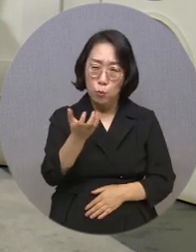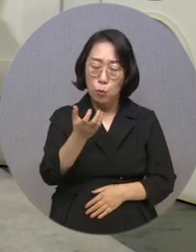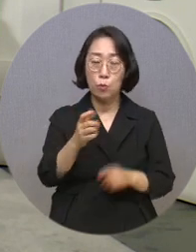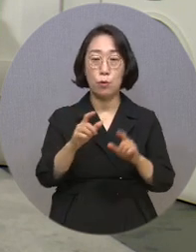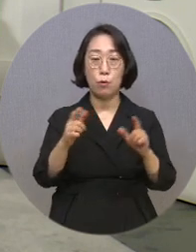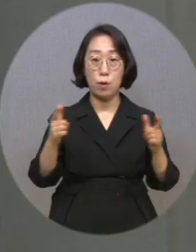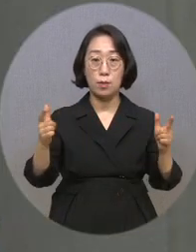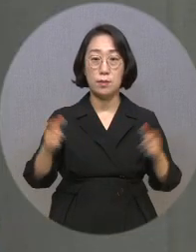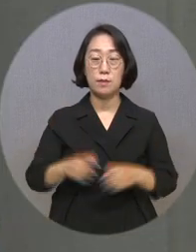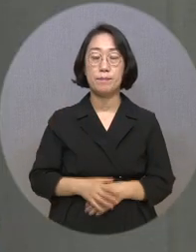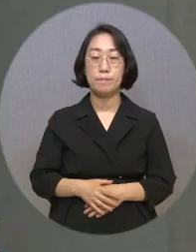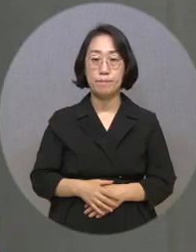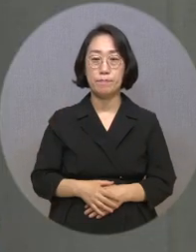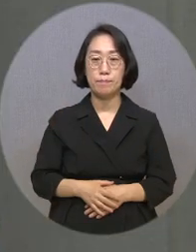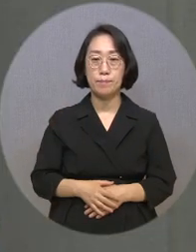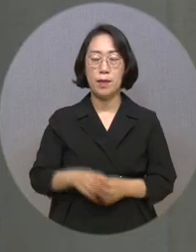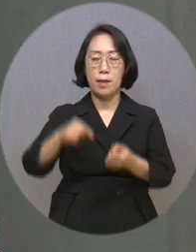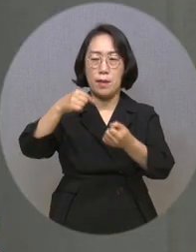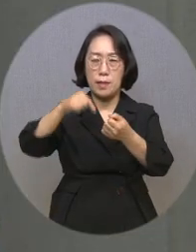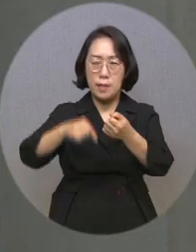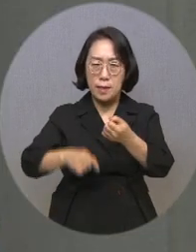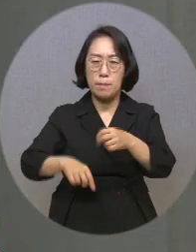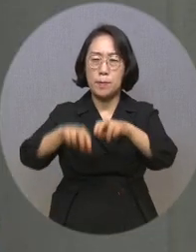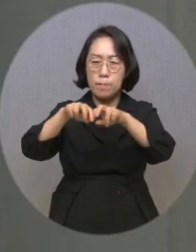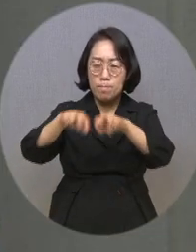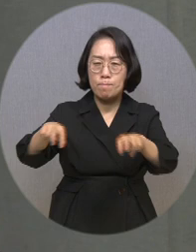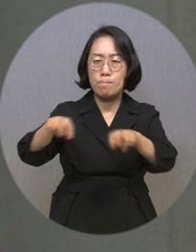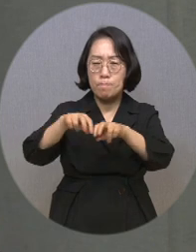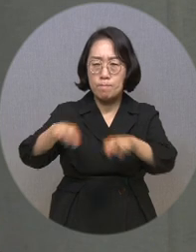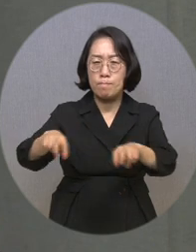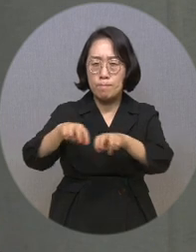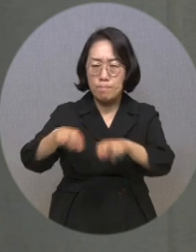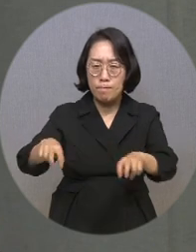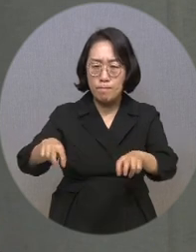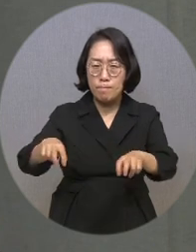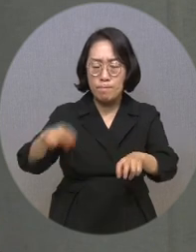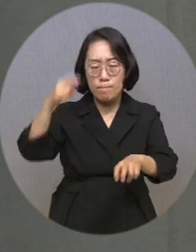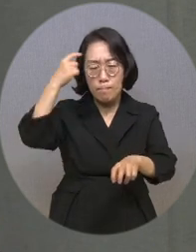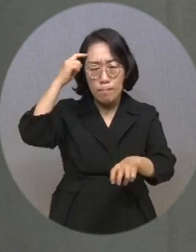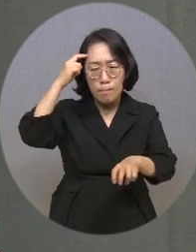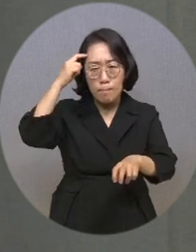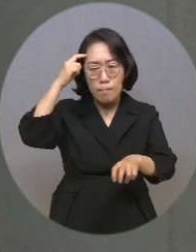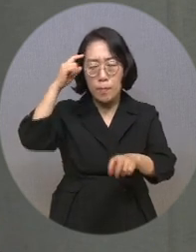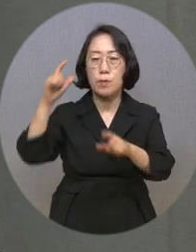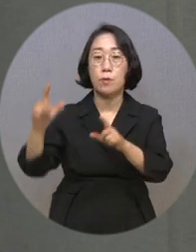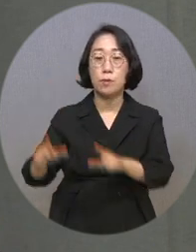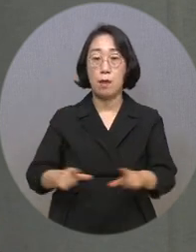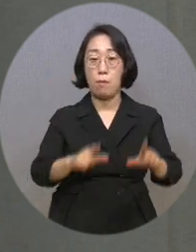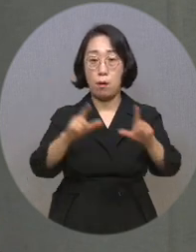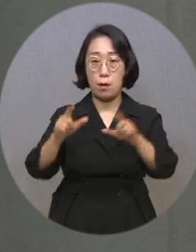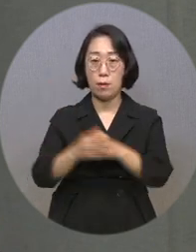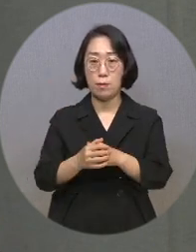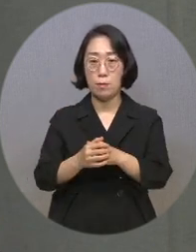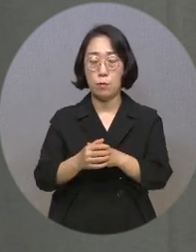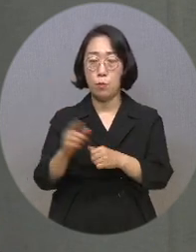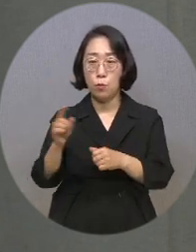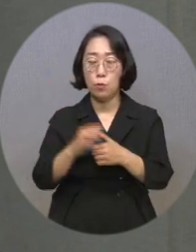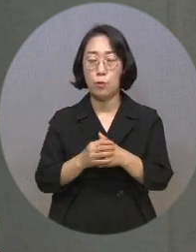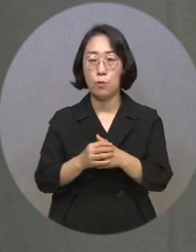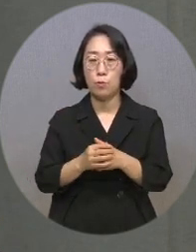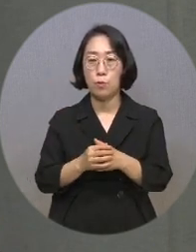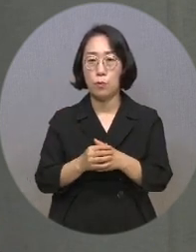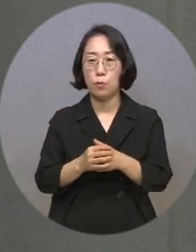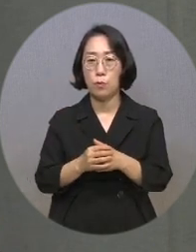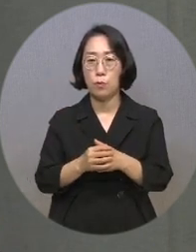아주 깊이 들어가서 생활을 하고 있는 그 어떤 프로그램이